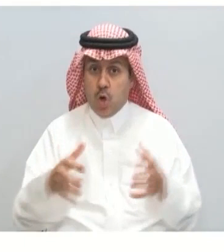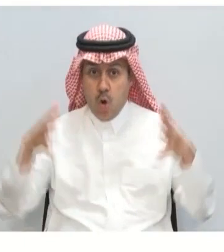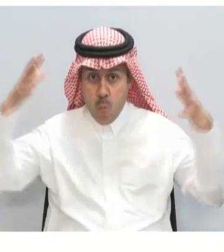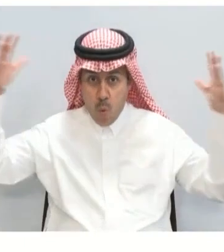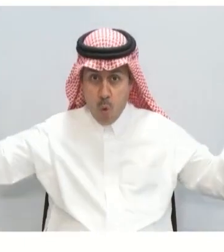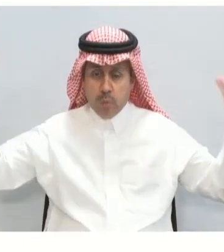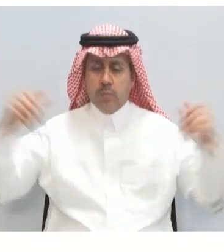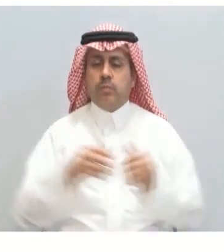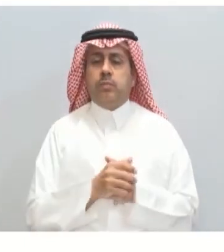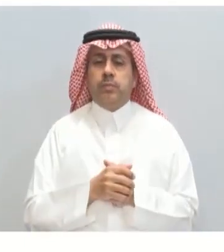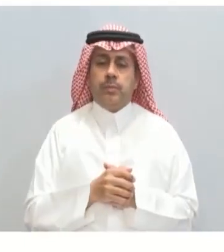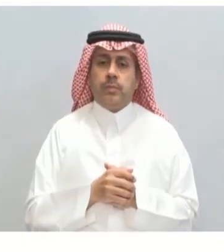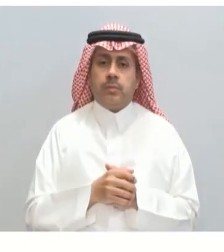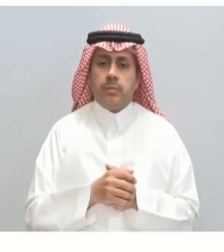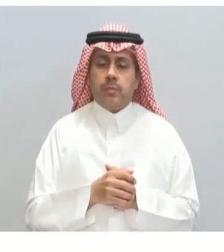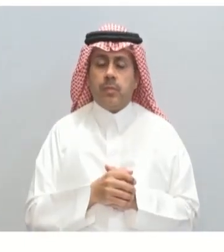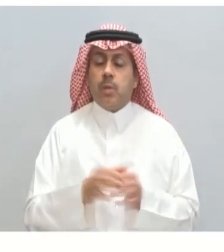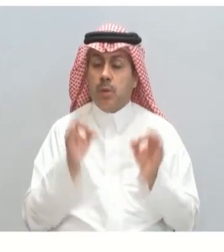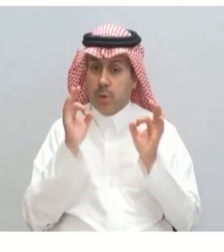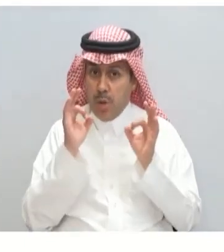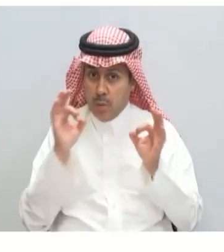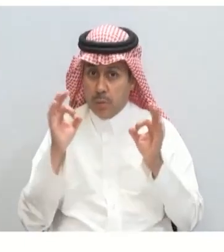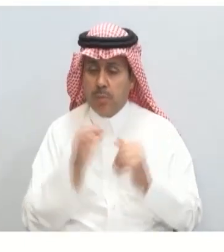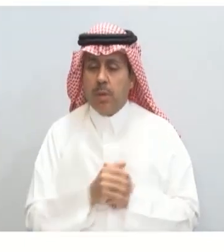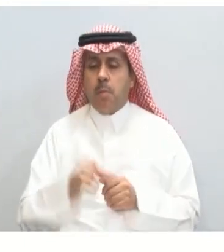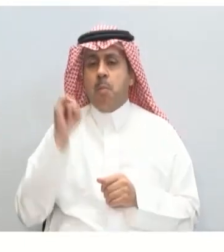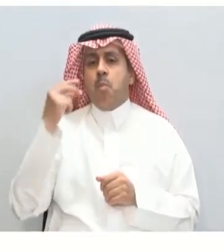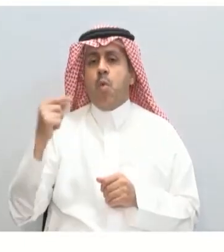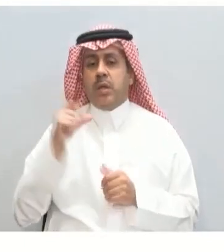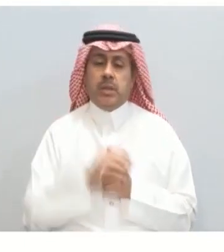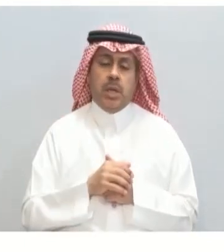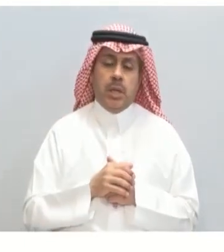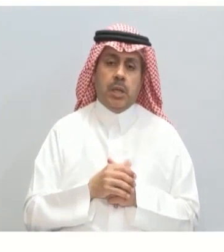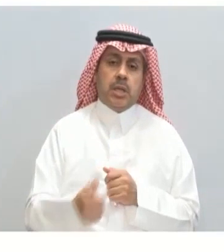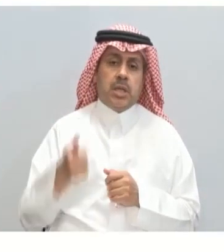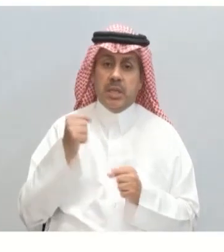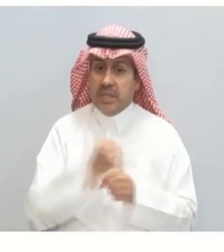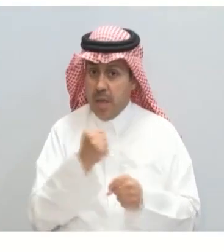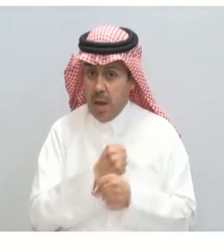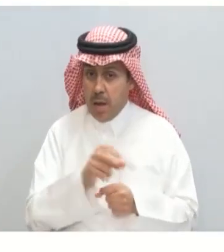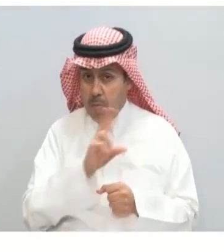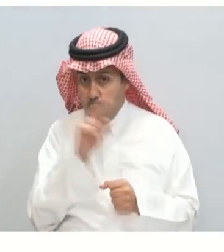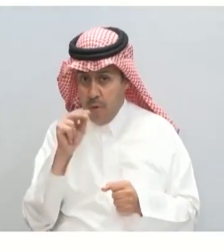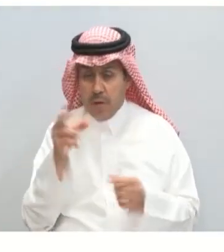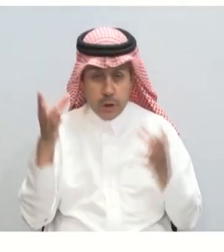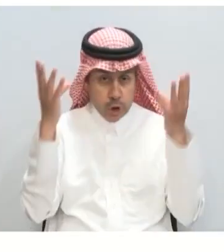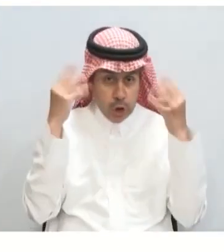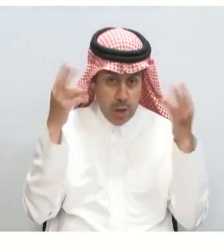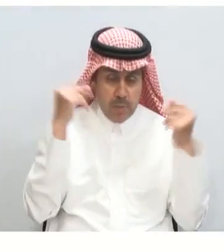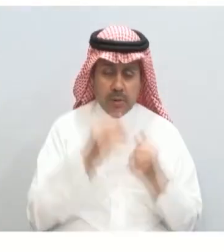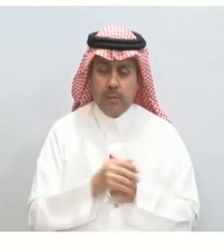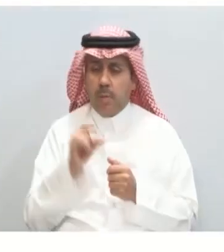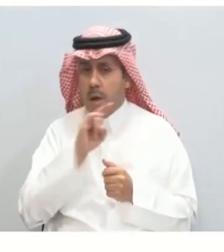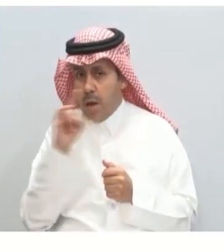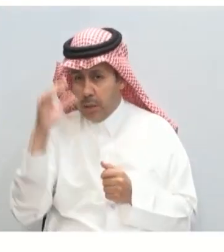وايضا بالتاكد من ان معدل استهلاك موافق للتعليمات التي ذكرناها في بدايه المشروع لا